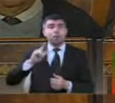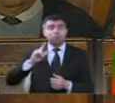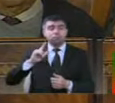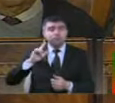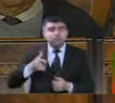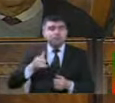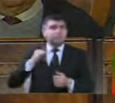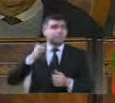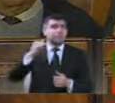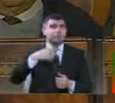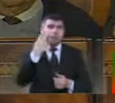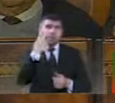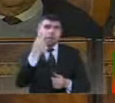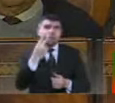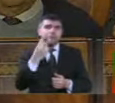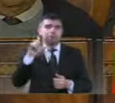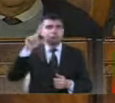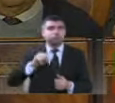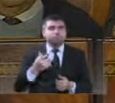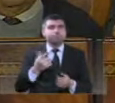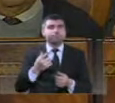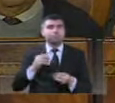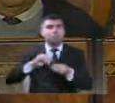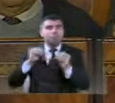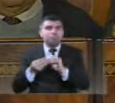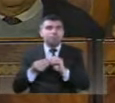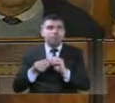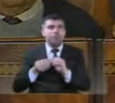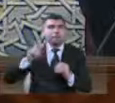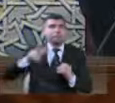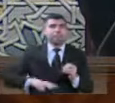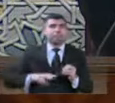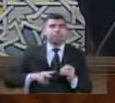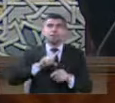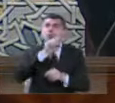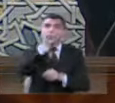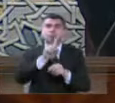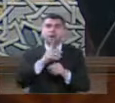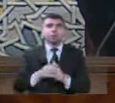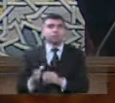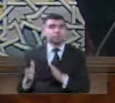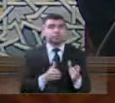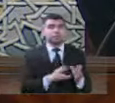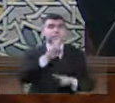الوطني. سيد الوزير، نسالكم عن هذا الخلل الحاصل وشكرا. شكرا سيد النائب، تفضل سيد